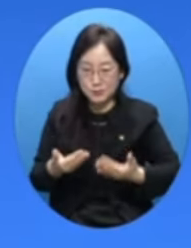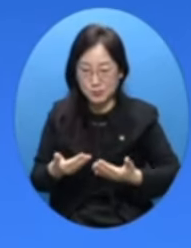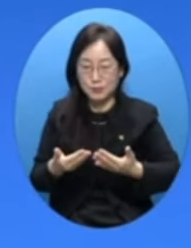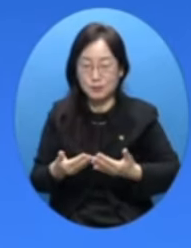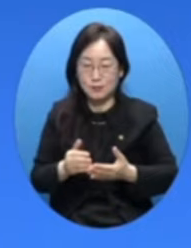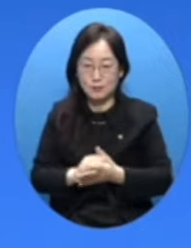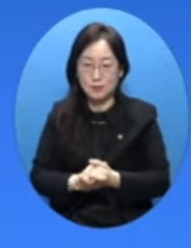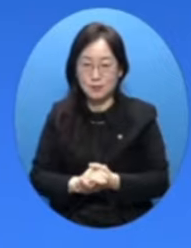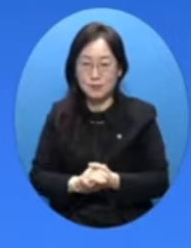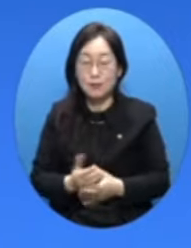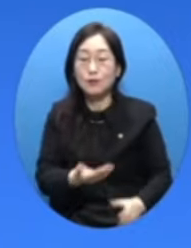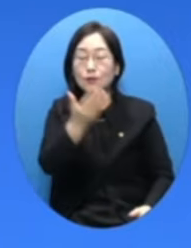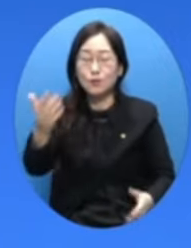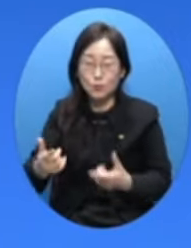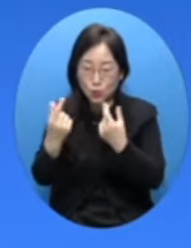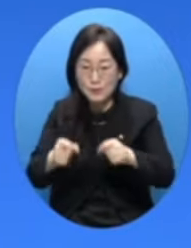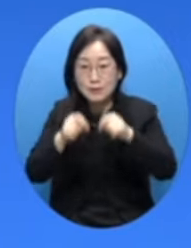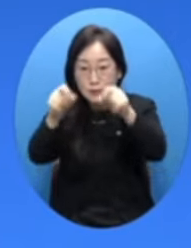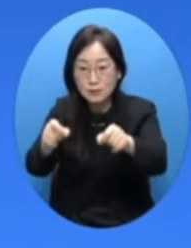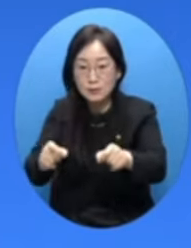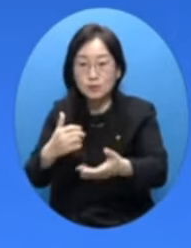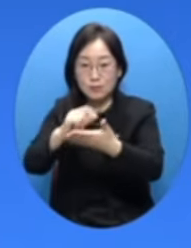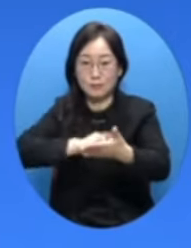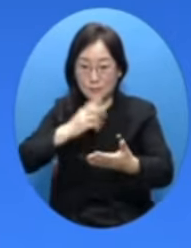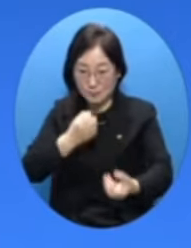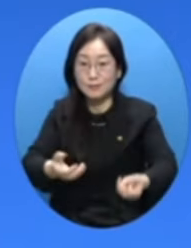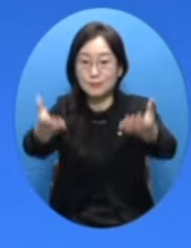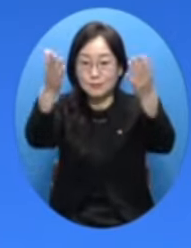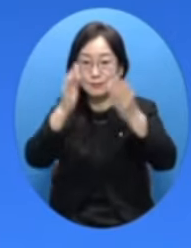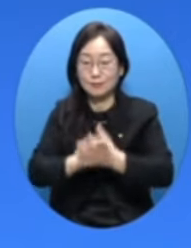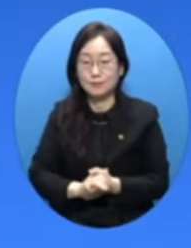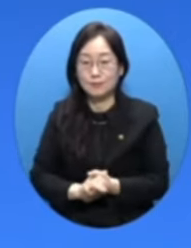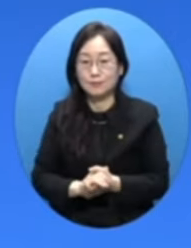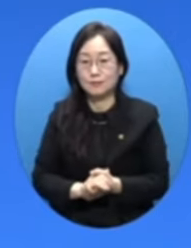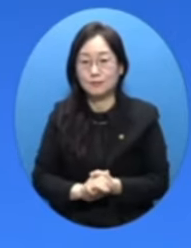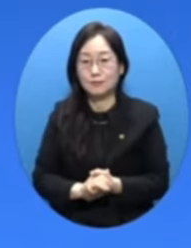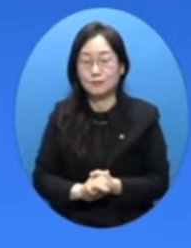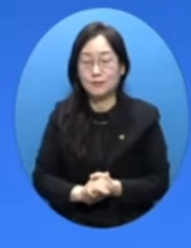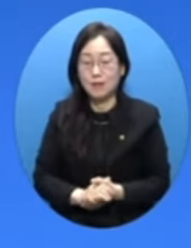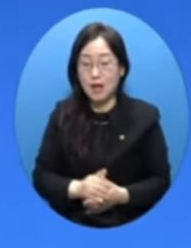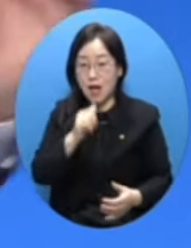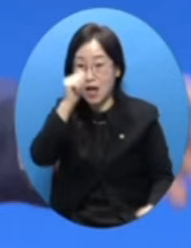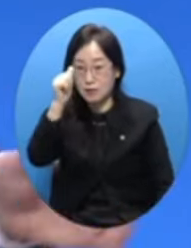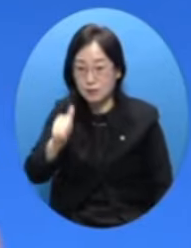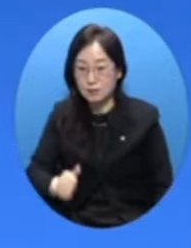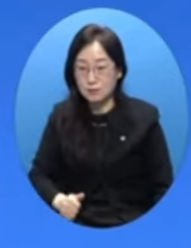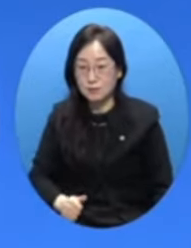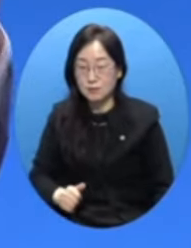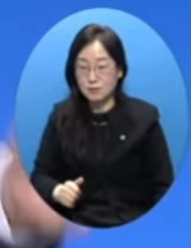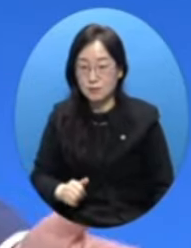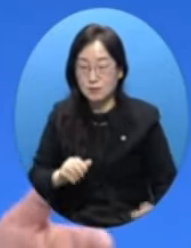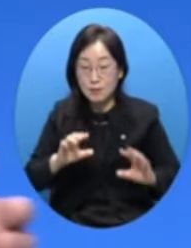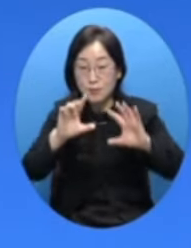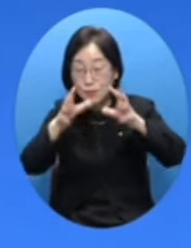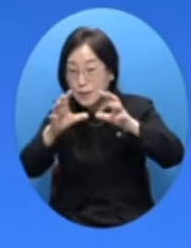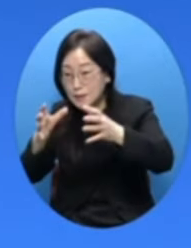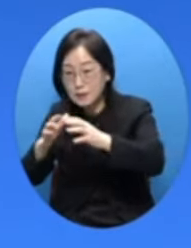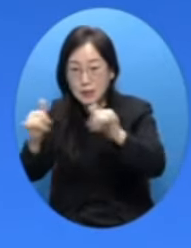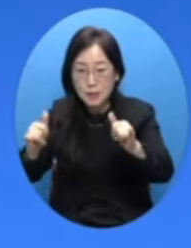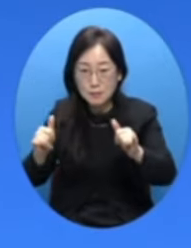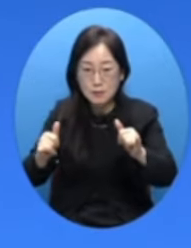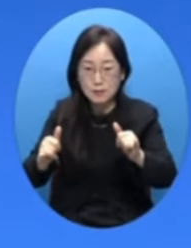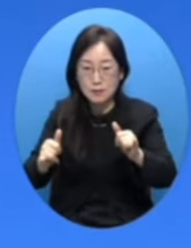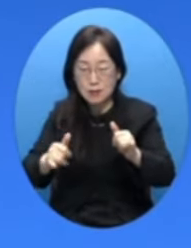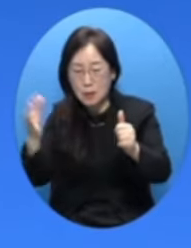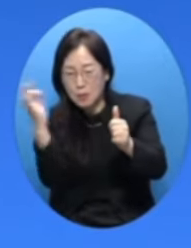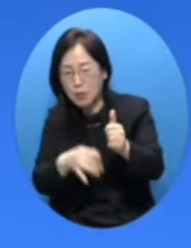것입니다. 여러분 모두가 그 같은 삶을 살게 되기를 주님의 이름으로 축원합니다. 절대로 세상에 나가서 세상 사람들에게 손가락질을